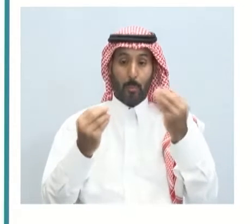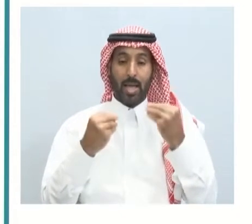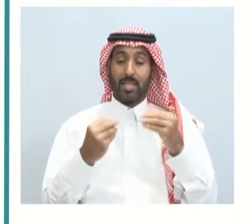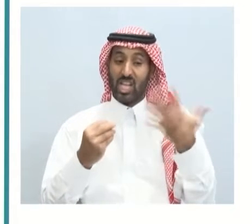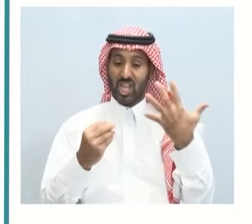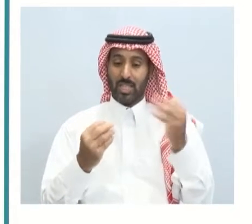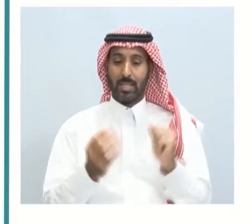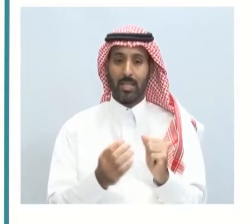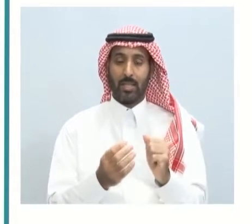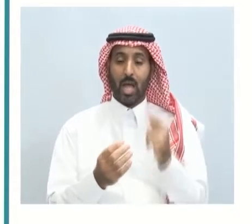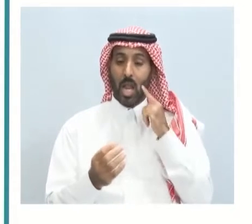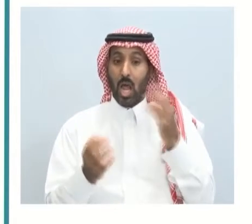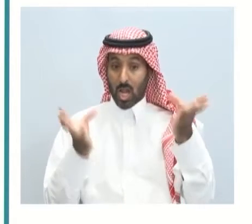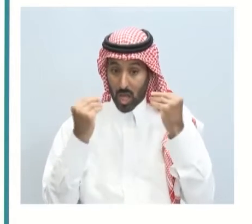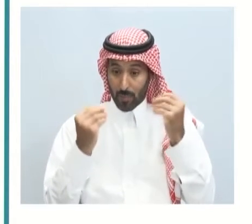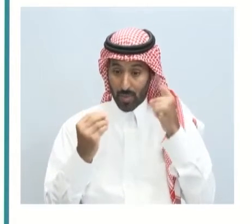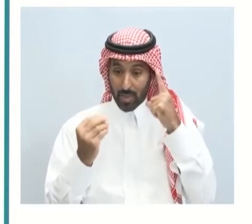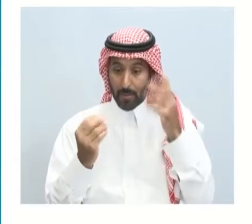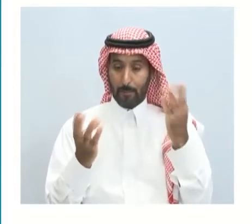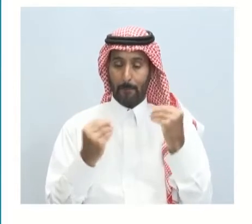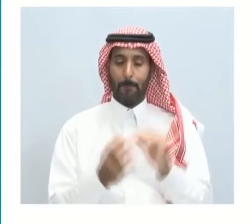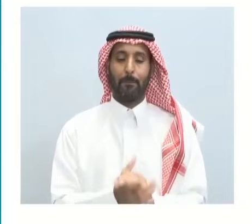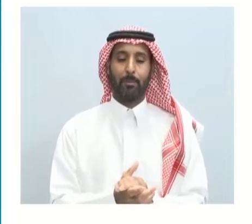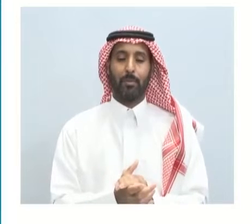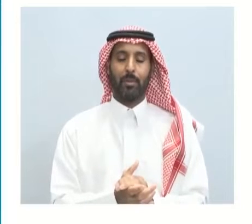الجديده اذا العلم اداه